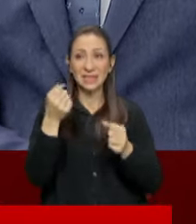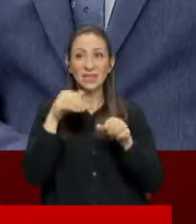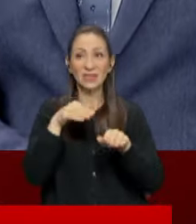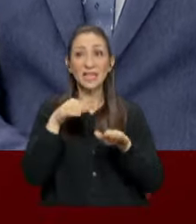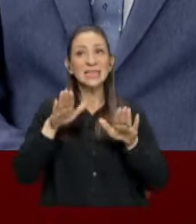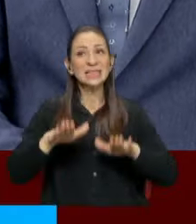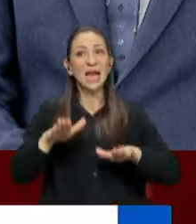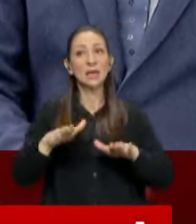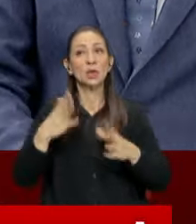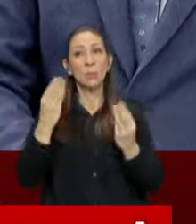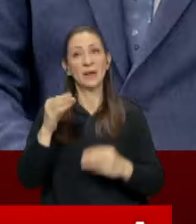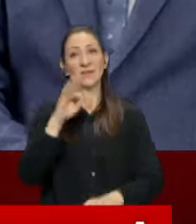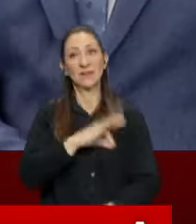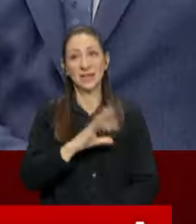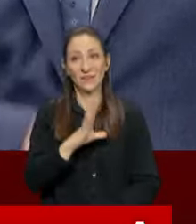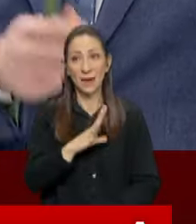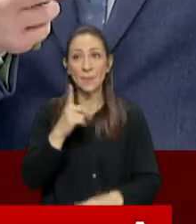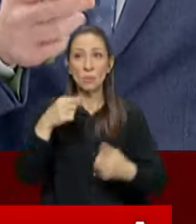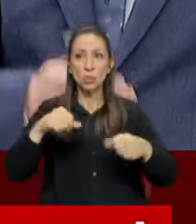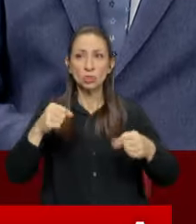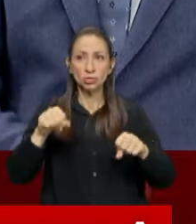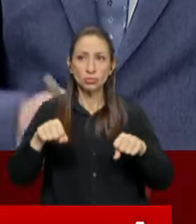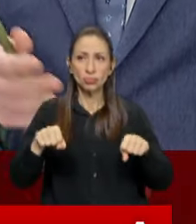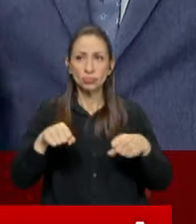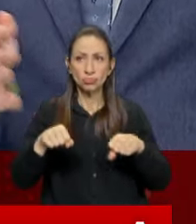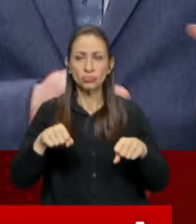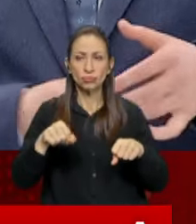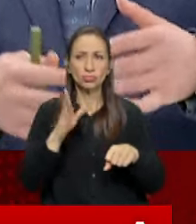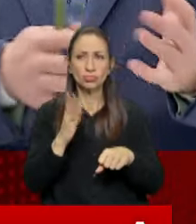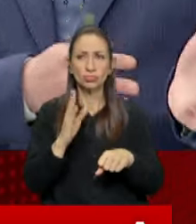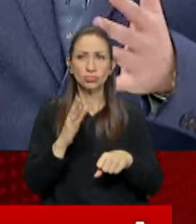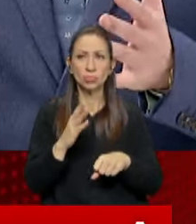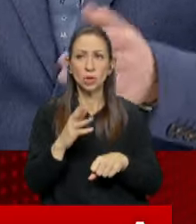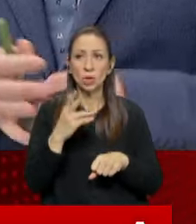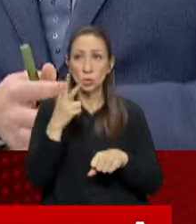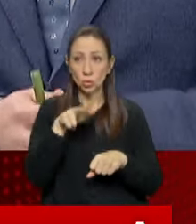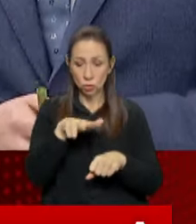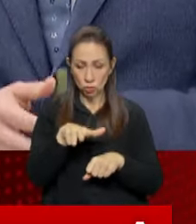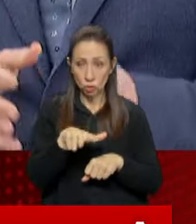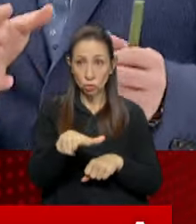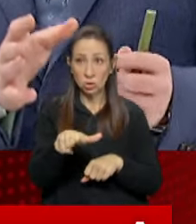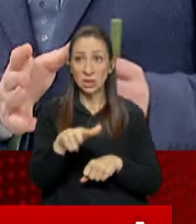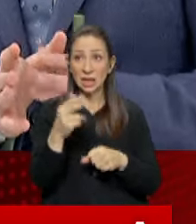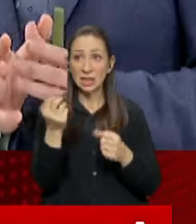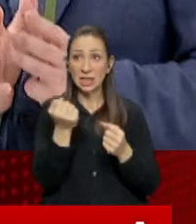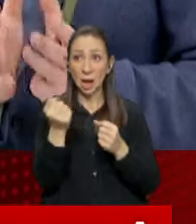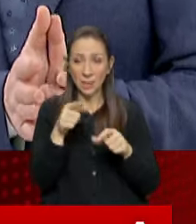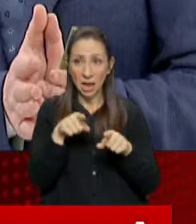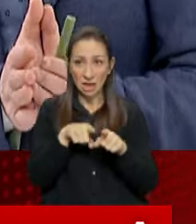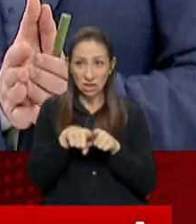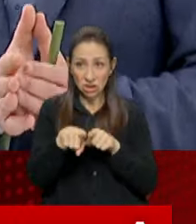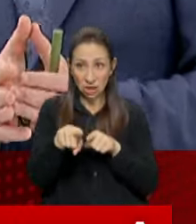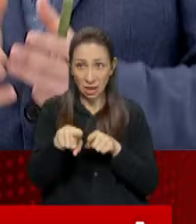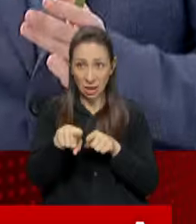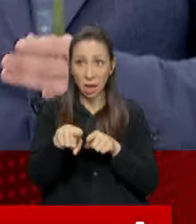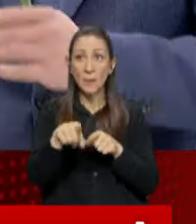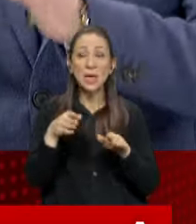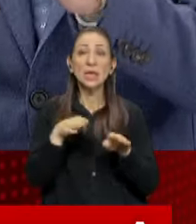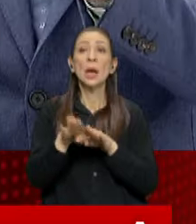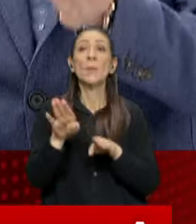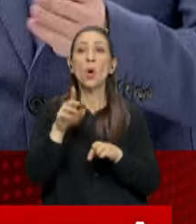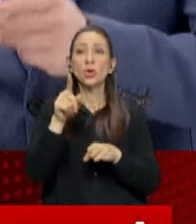sakin olmakta fayda var her zaman için. Bir motosiklet sürücüsü bu 3 şeritli yolda giderken iki aracın arasından girecek ama